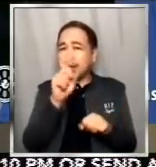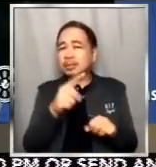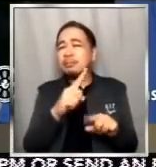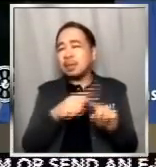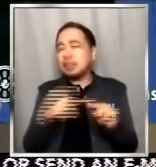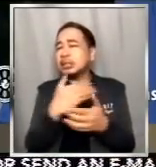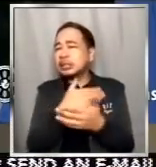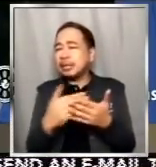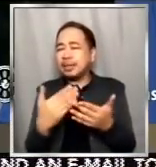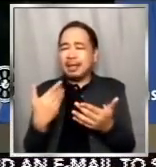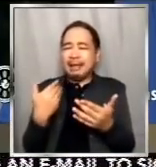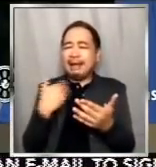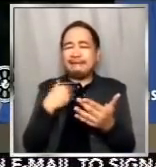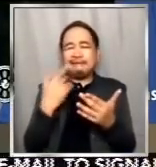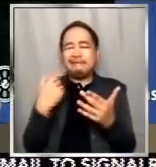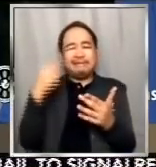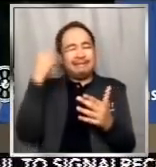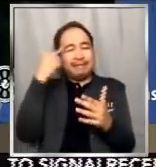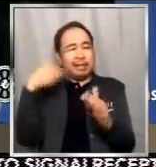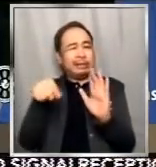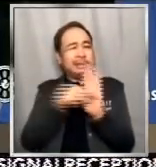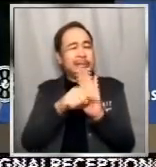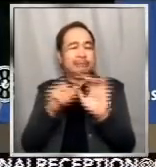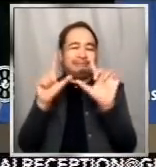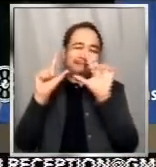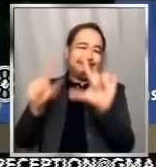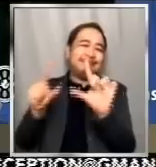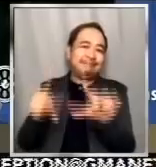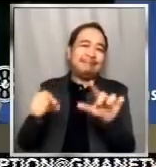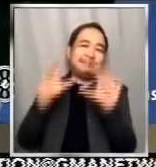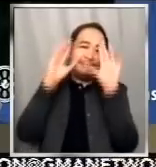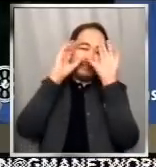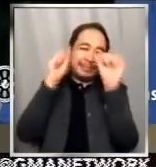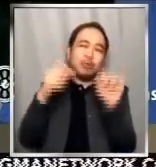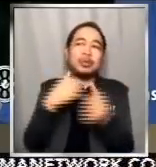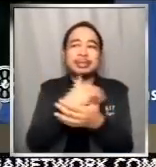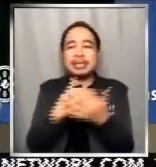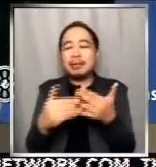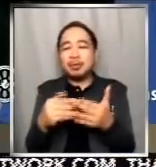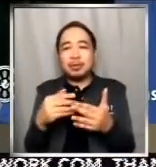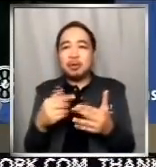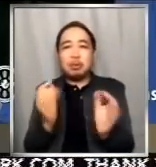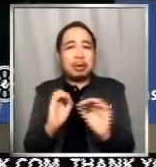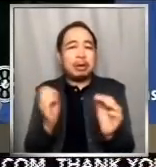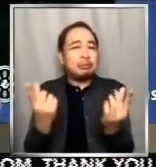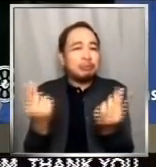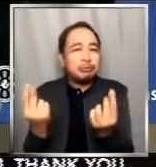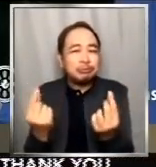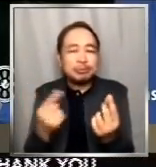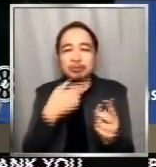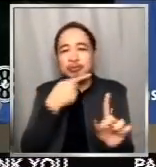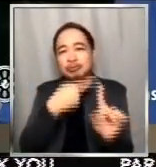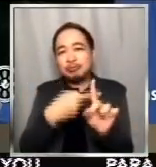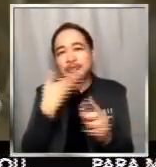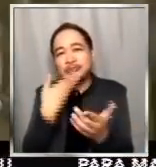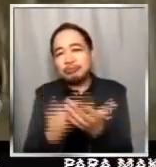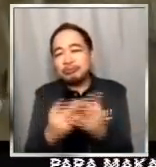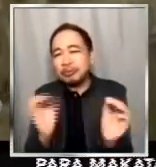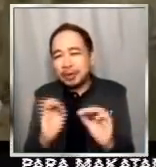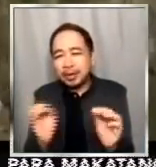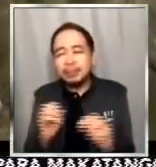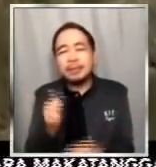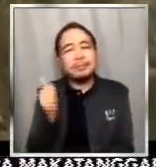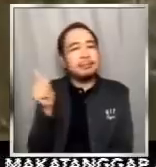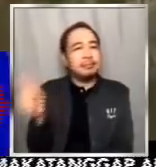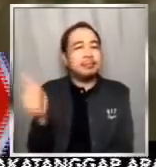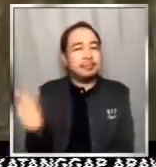yan. Dahil yan yung mga kritiko na kahit anong gawin ni Presidente, hindi po walang mabuting nakikita sa ginagawa ni Presidente. Bahala na po sila. Sabi ni